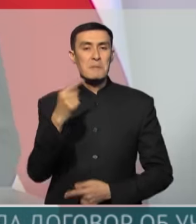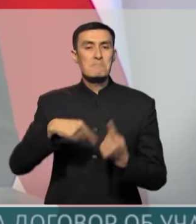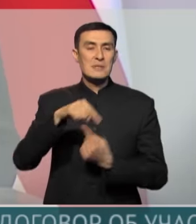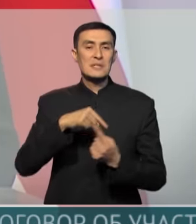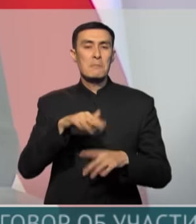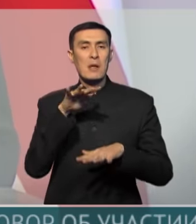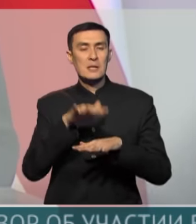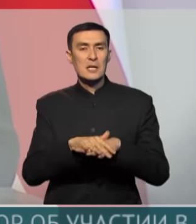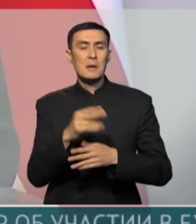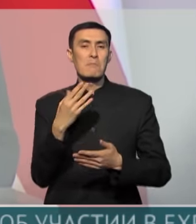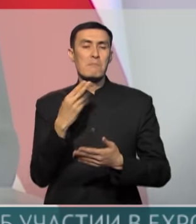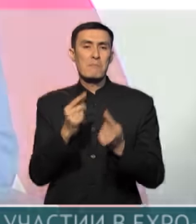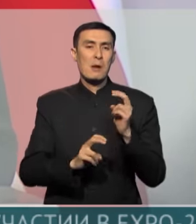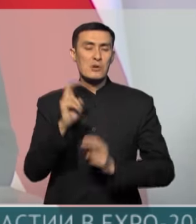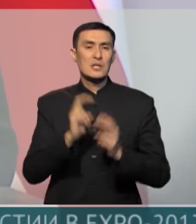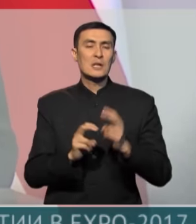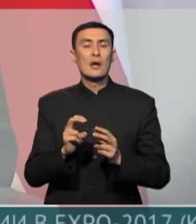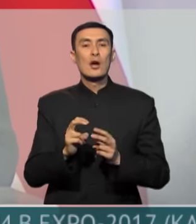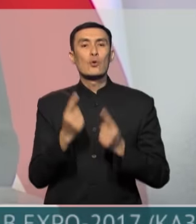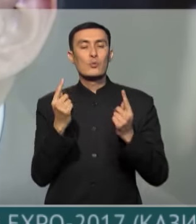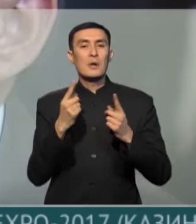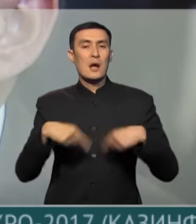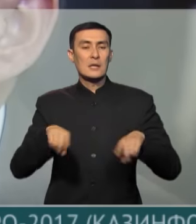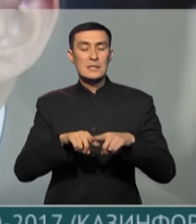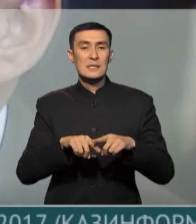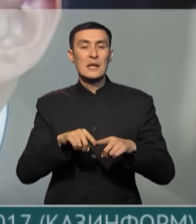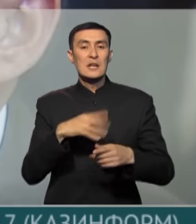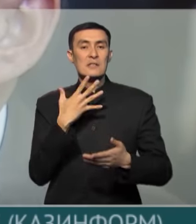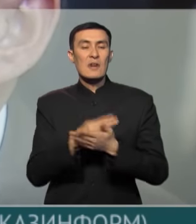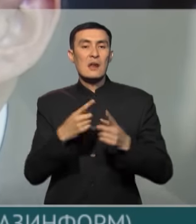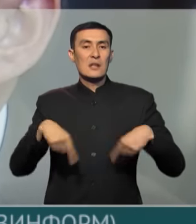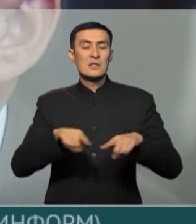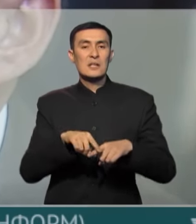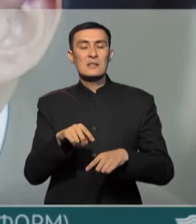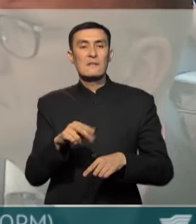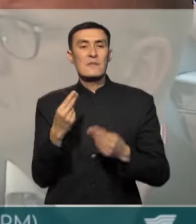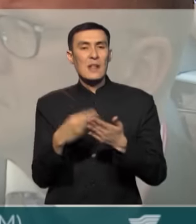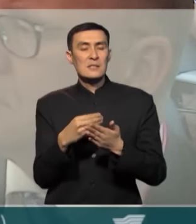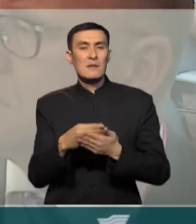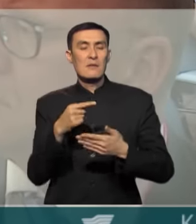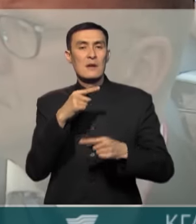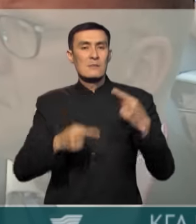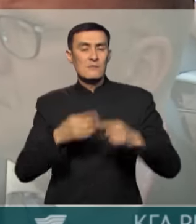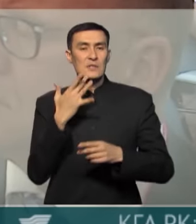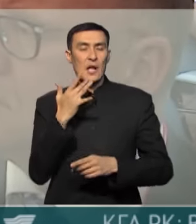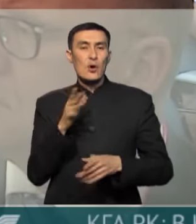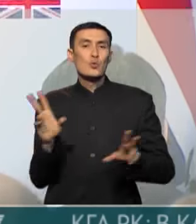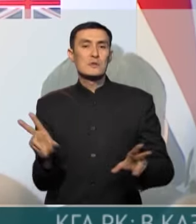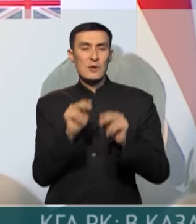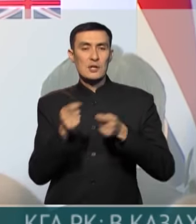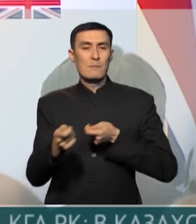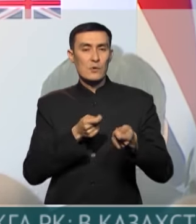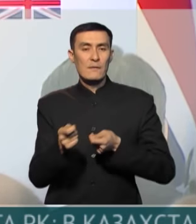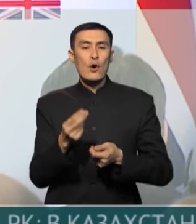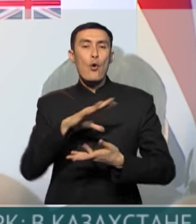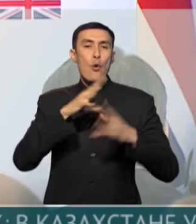банкиры, промышленники, владельцы транснациональных корпораций. Свои корабли в море финансовых неурядиц они проводят весьма успешно.